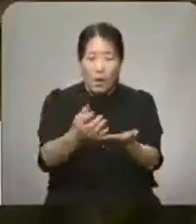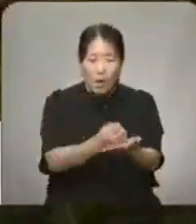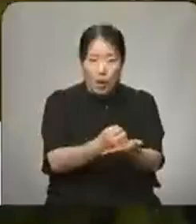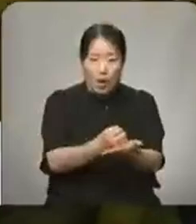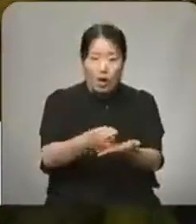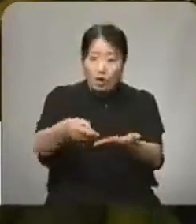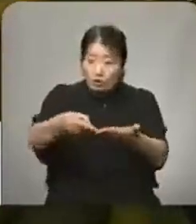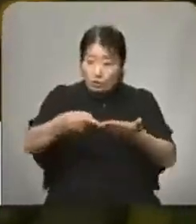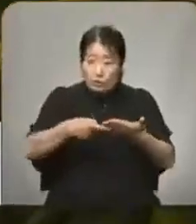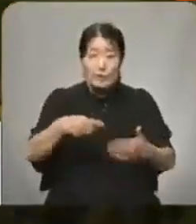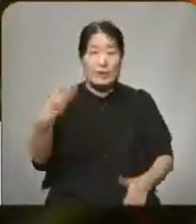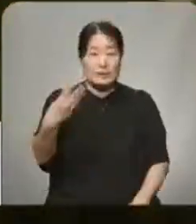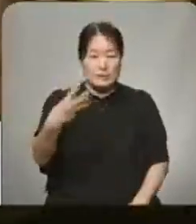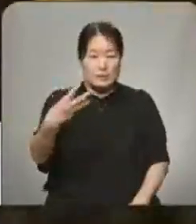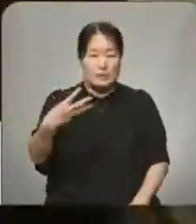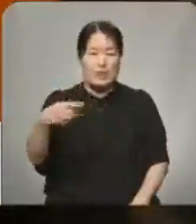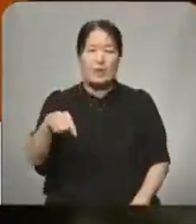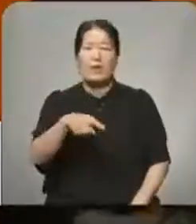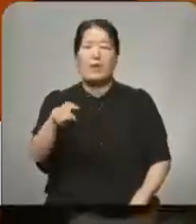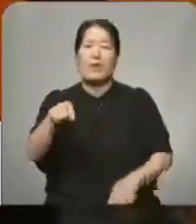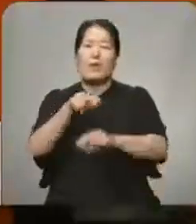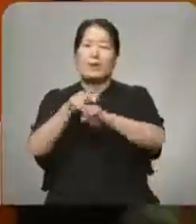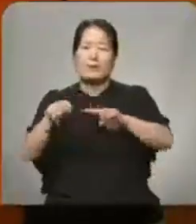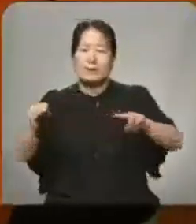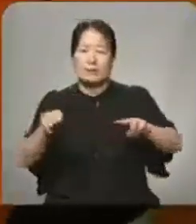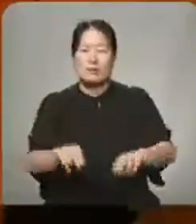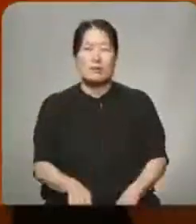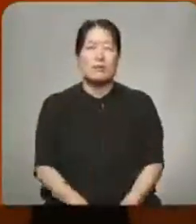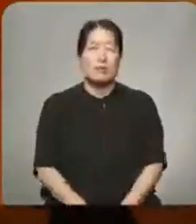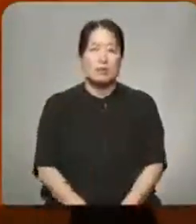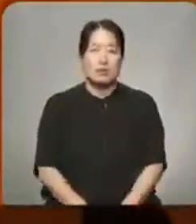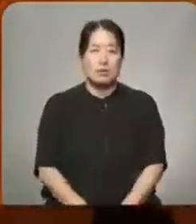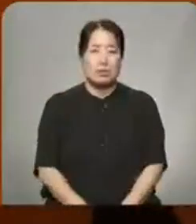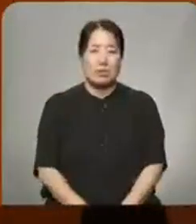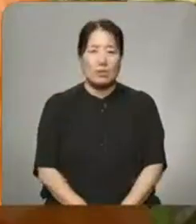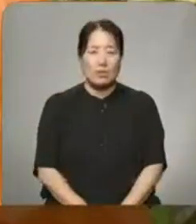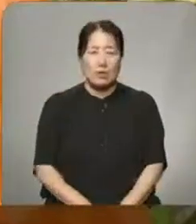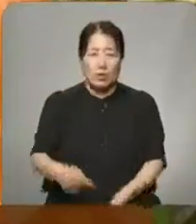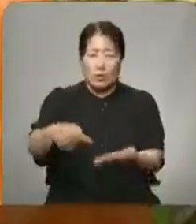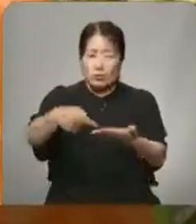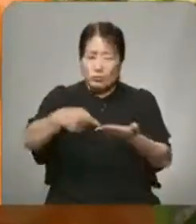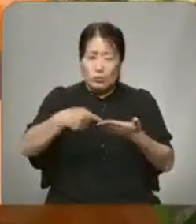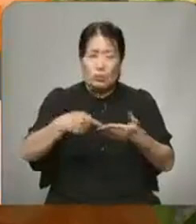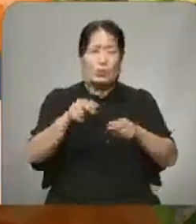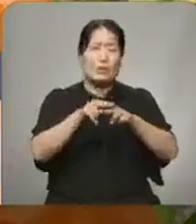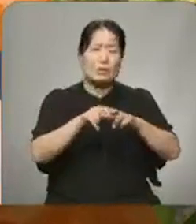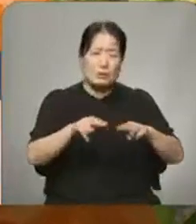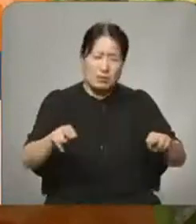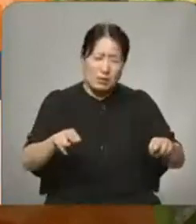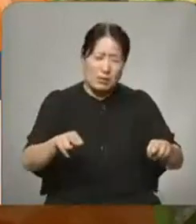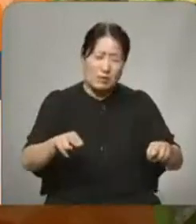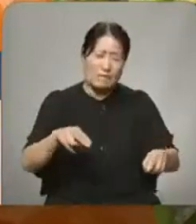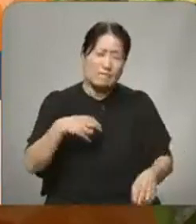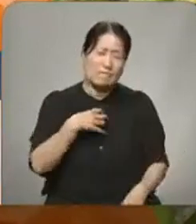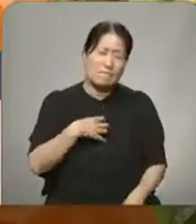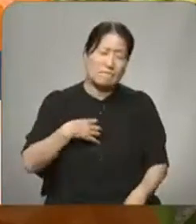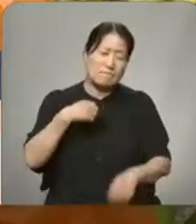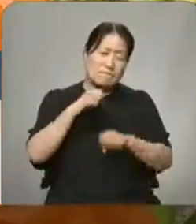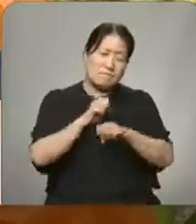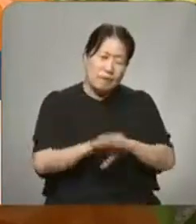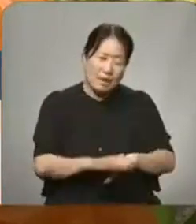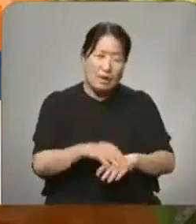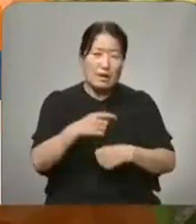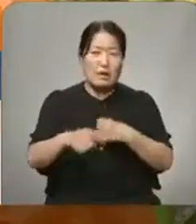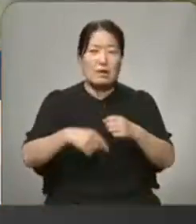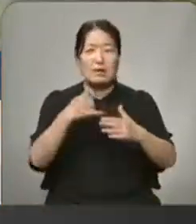3,000개를 주문받아놨는데 모두 취소할 수밖에 없었습니다. 전부 취소시켰어요. 찹찹하죠. 뭐 솔직한 얘기로. 1년 농사 짓는 게 헛됐구나